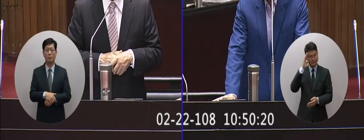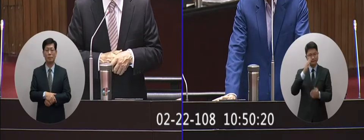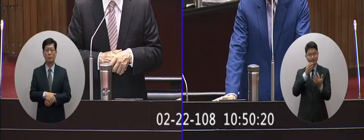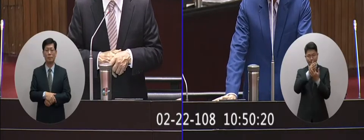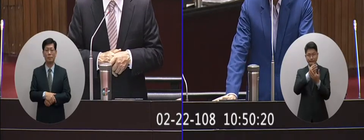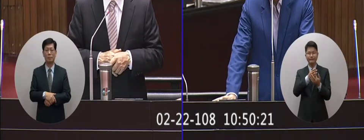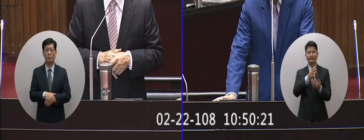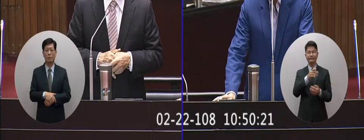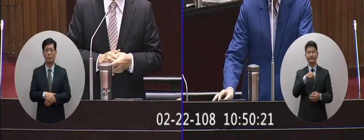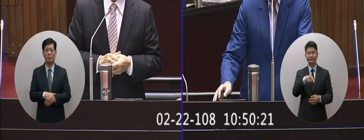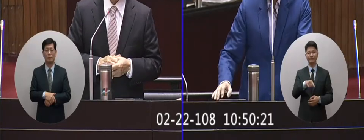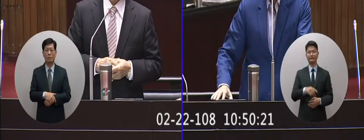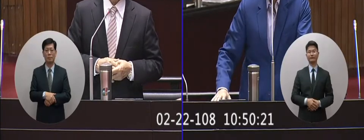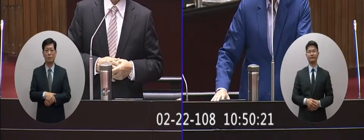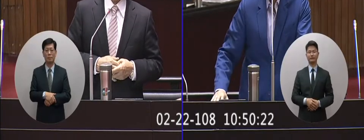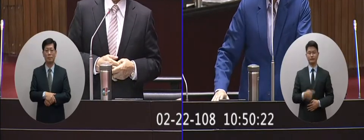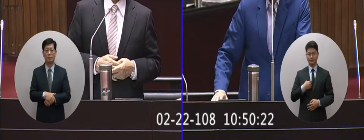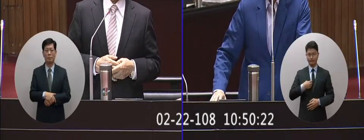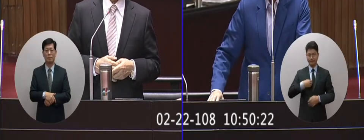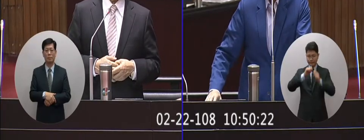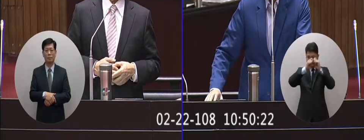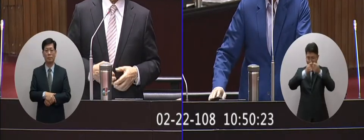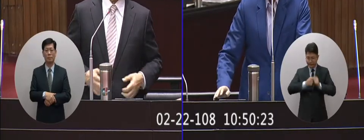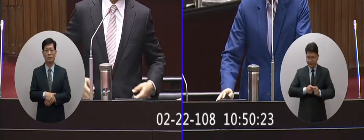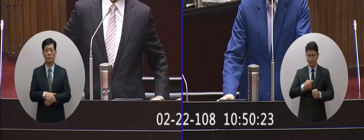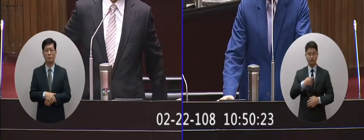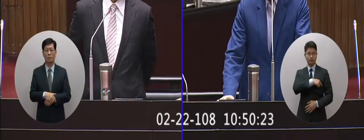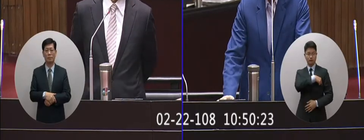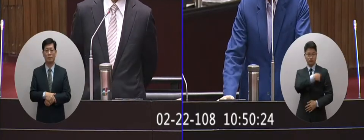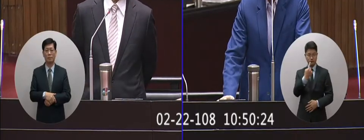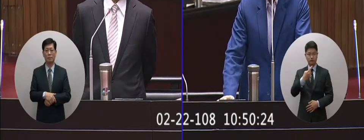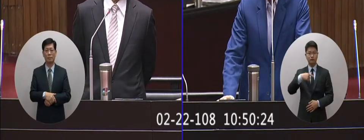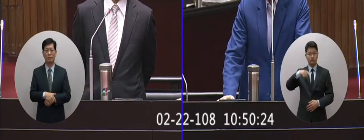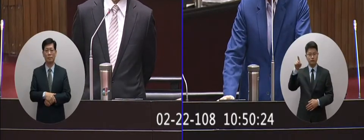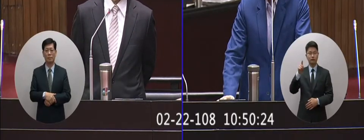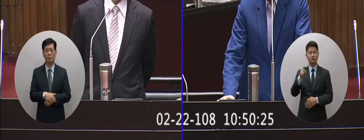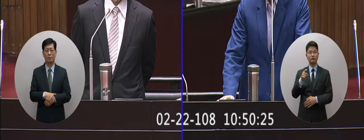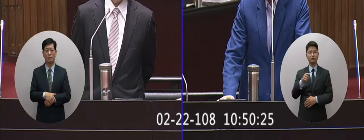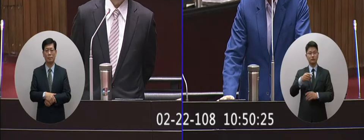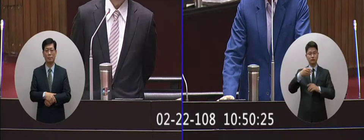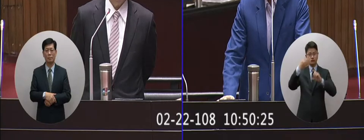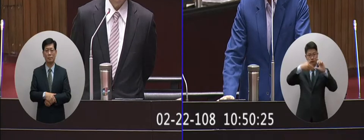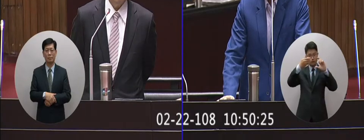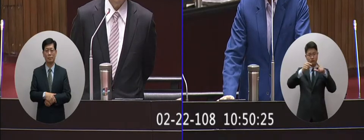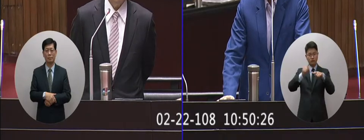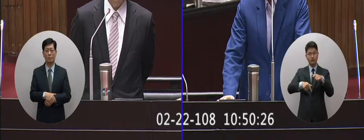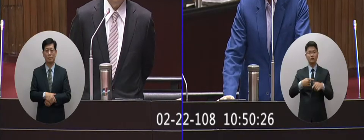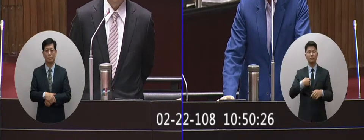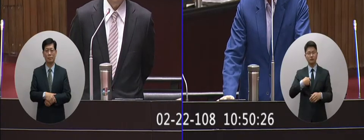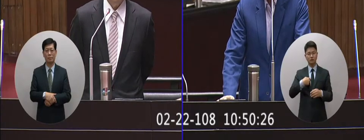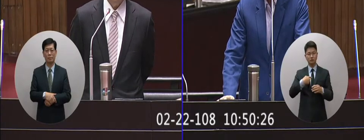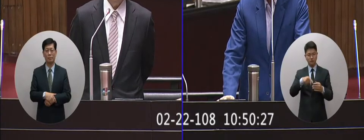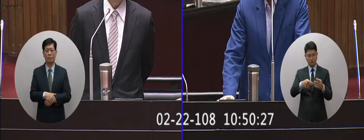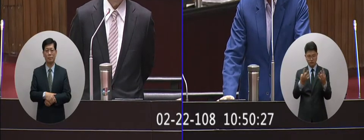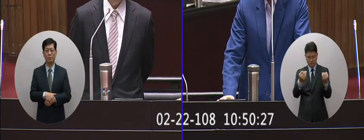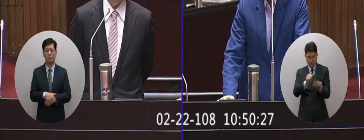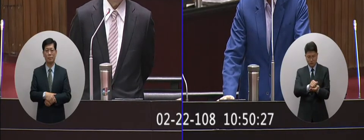哈，我仔细啊，我礼拜一啊，我去上一个政论性节目，我就仔细拿开看，